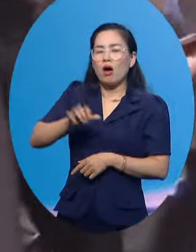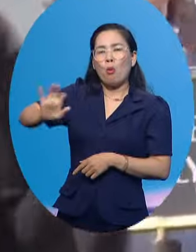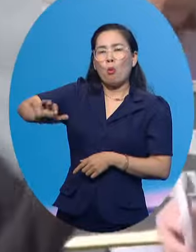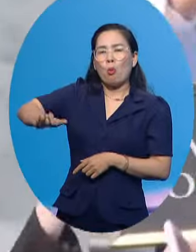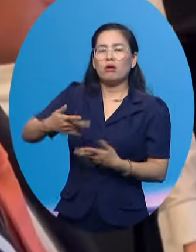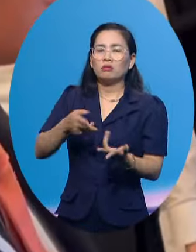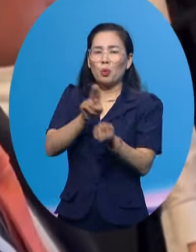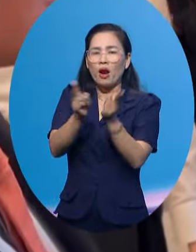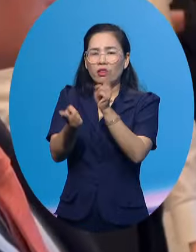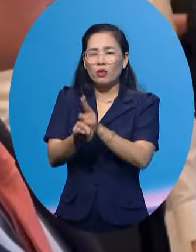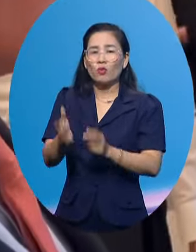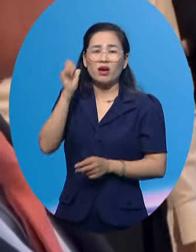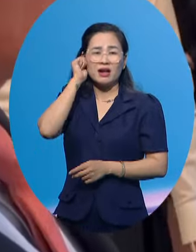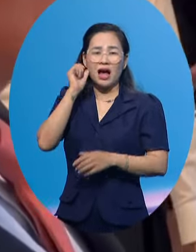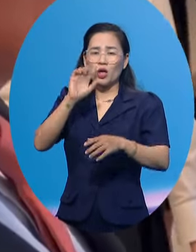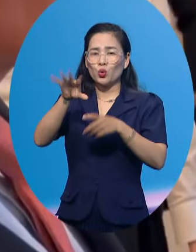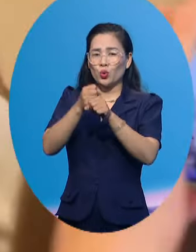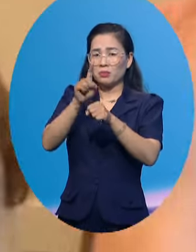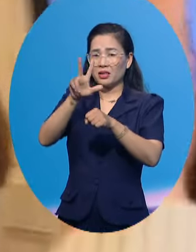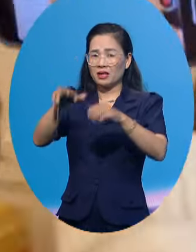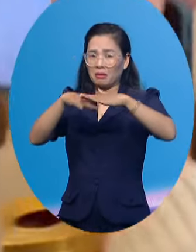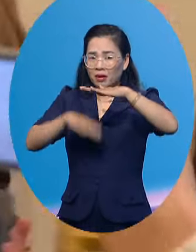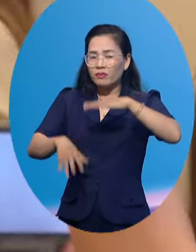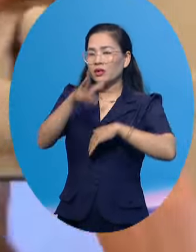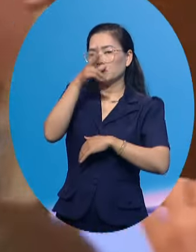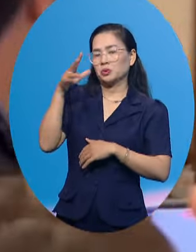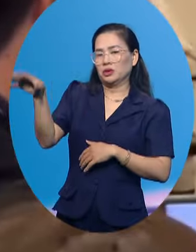cô gái chưa đủ 17 tuổi và sử dụng ma túy bất hợp pháp